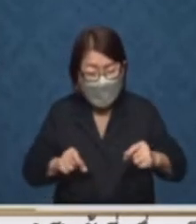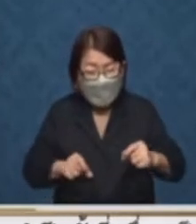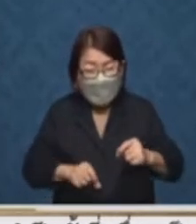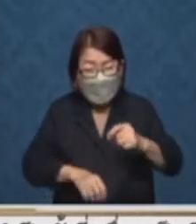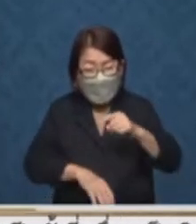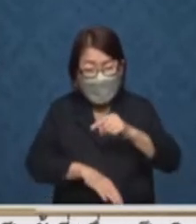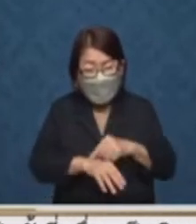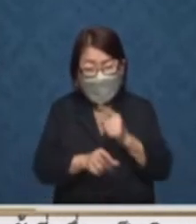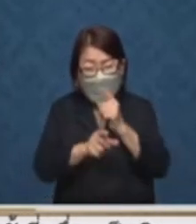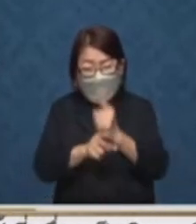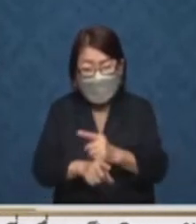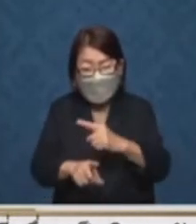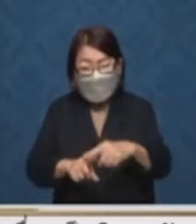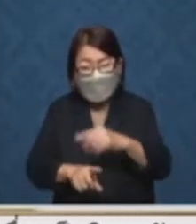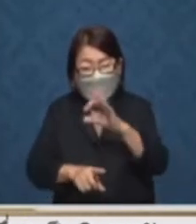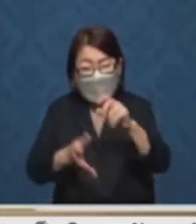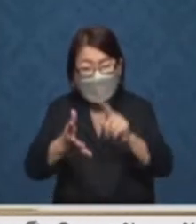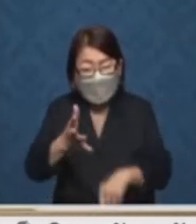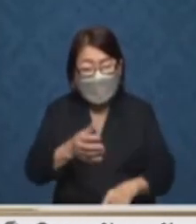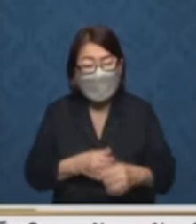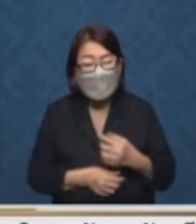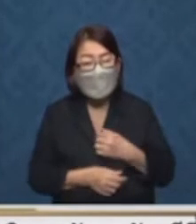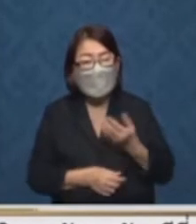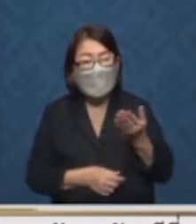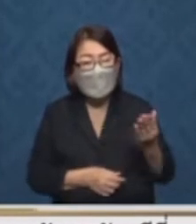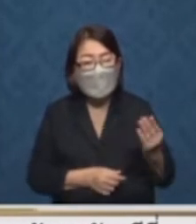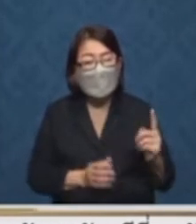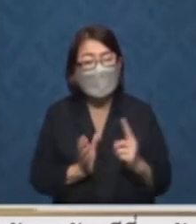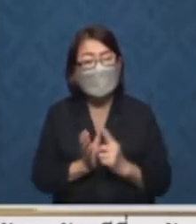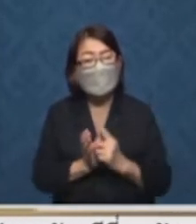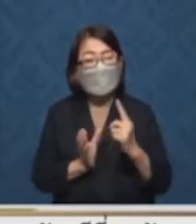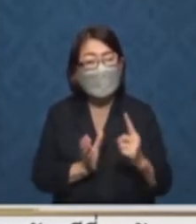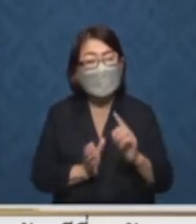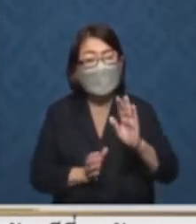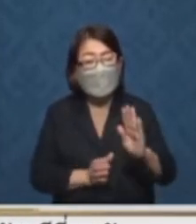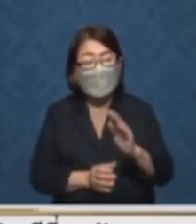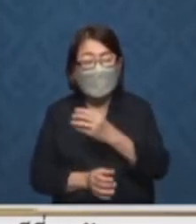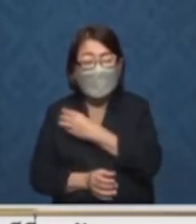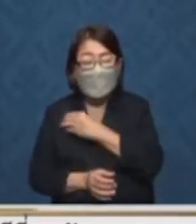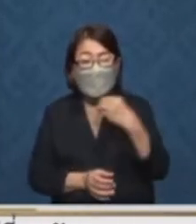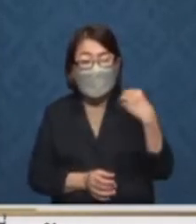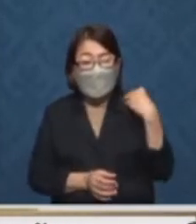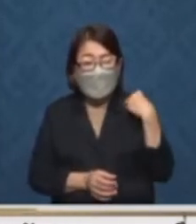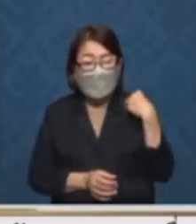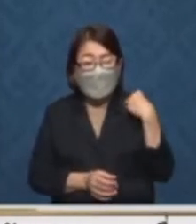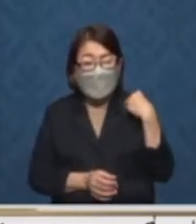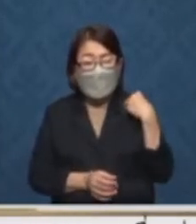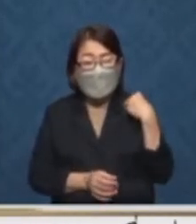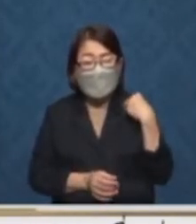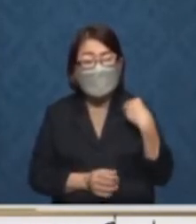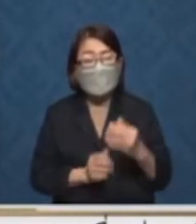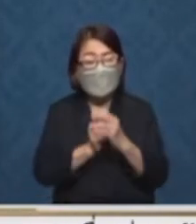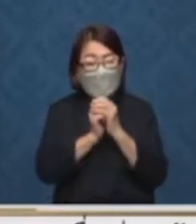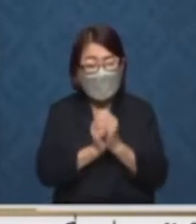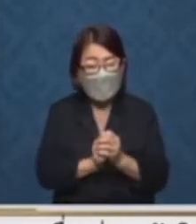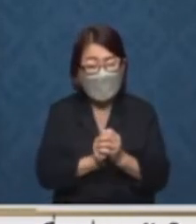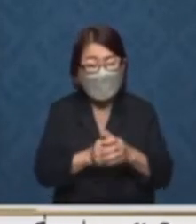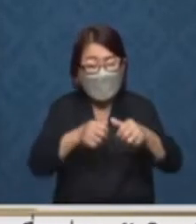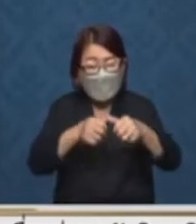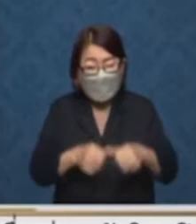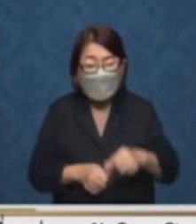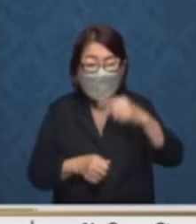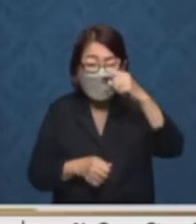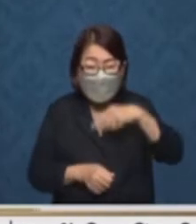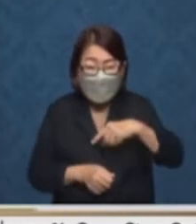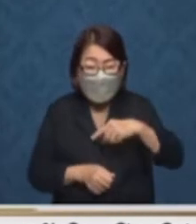วลาก็ขอให้ผู้แทนจากสถานทูตจากสถานเอกอัครทูตจีนในประเทศ